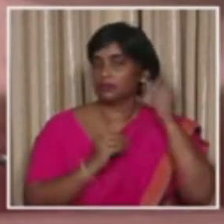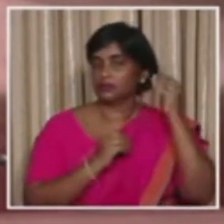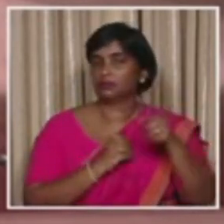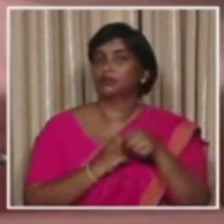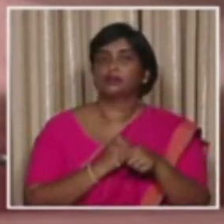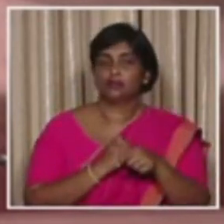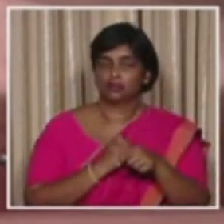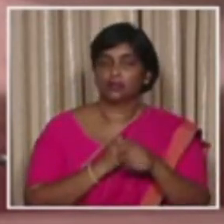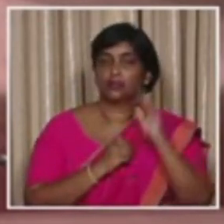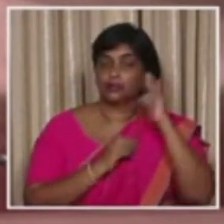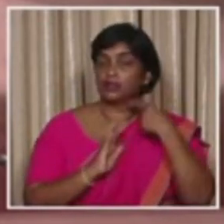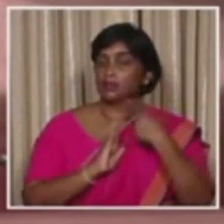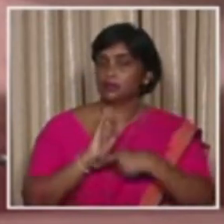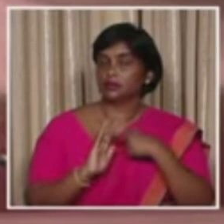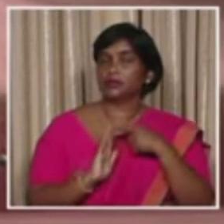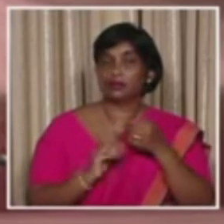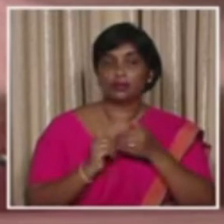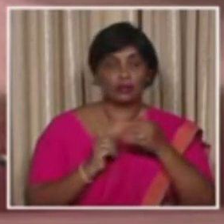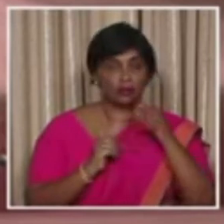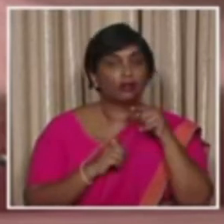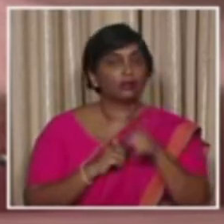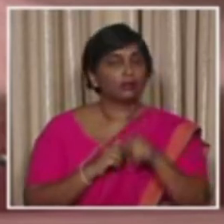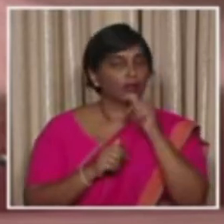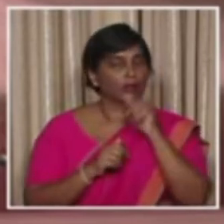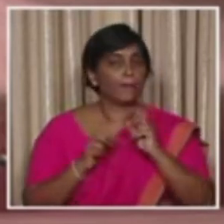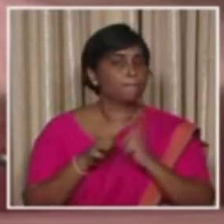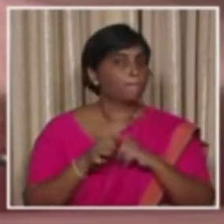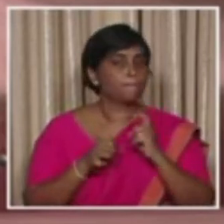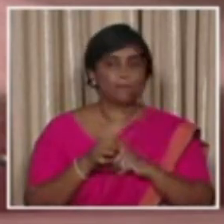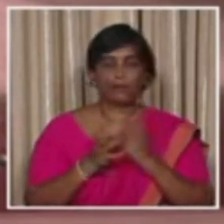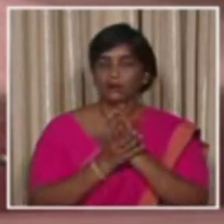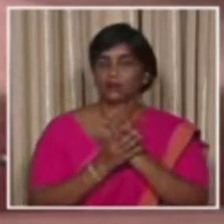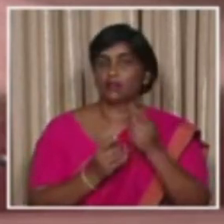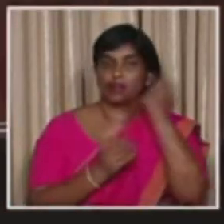இலங்கையினுடைய ஒட்டுமொத்த பிரச்சனைக்கோ தீர்வு காண முடியாது இந்த அரசாங்கத்தினால் என்பதை கூறிவிட விரும்புகிறேன். நன்றி.